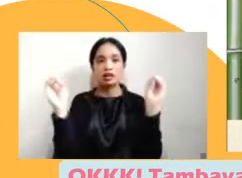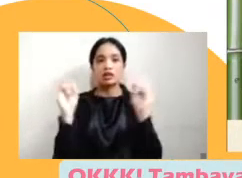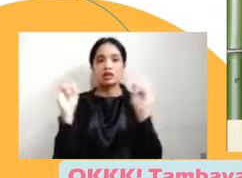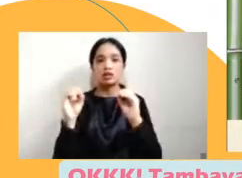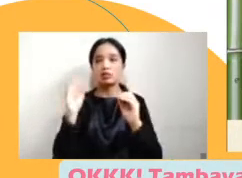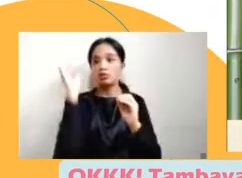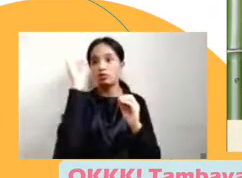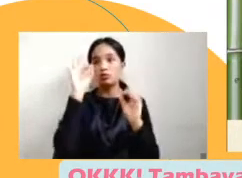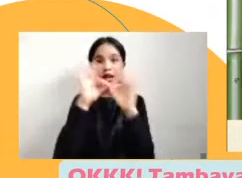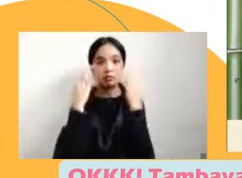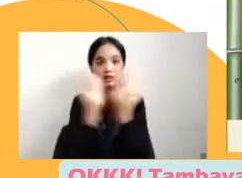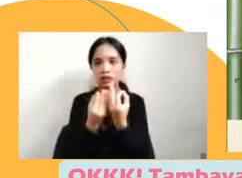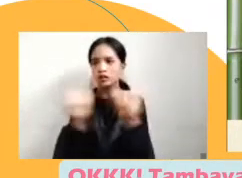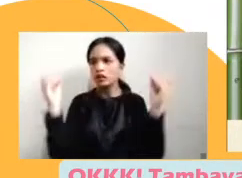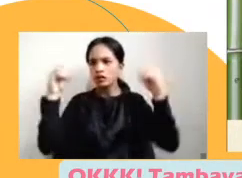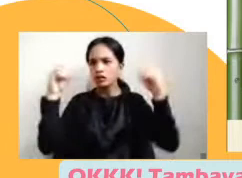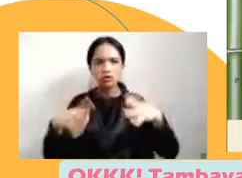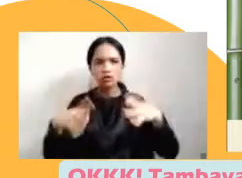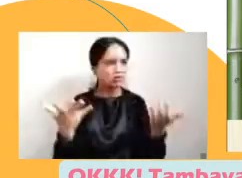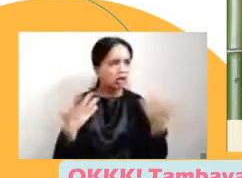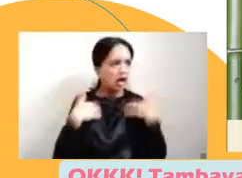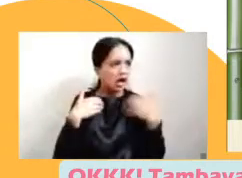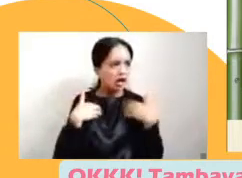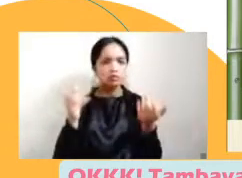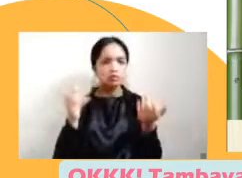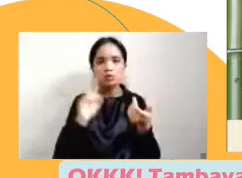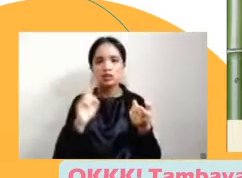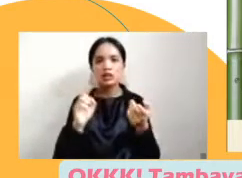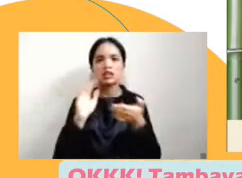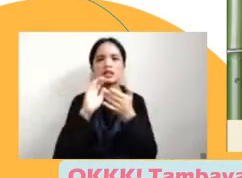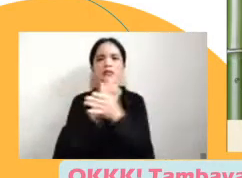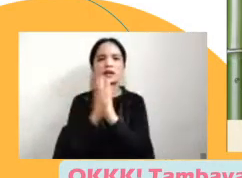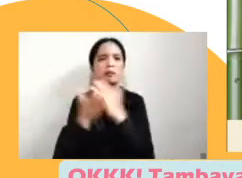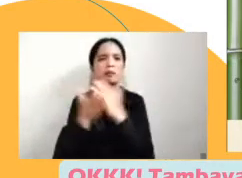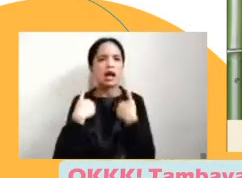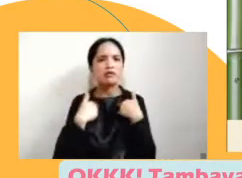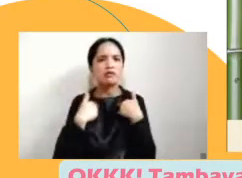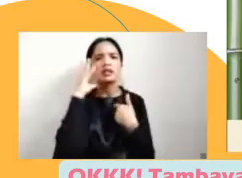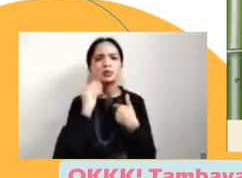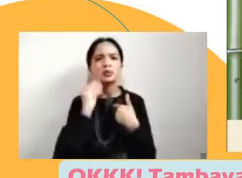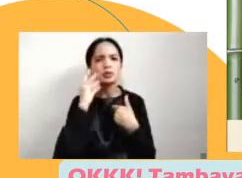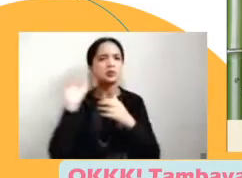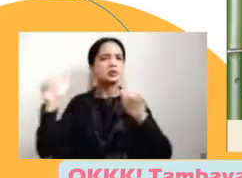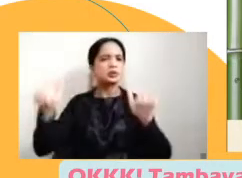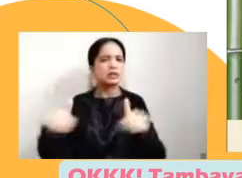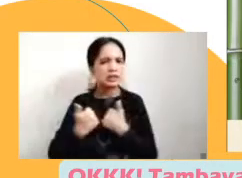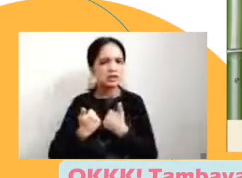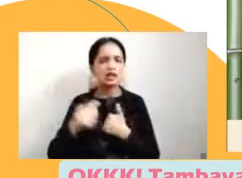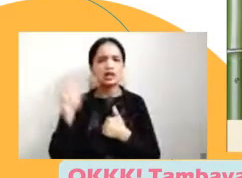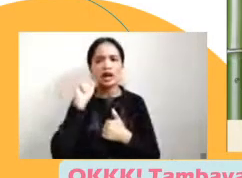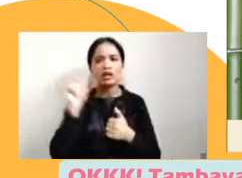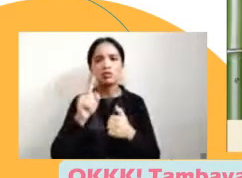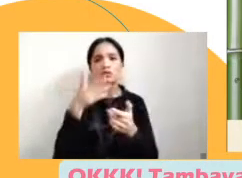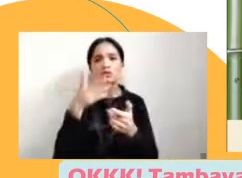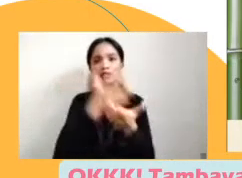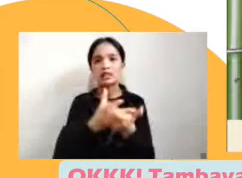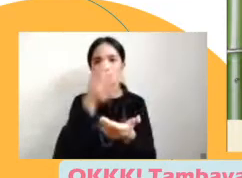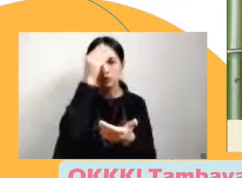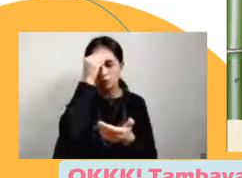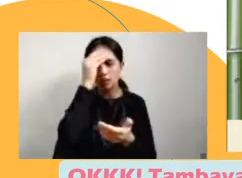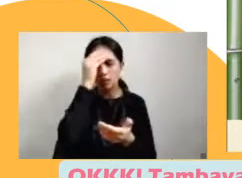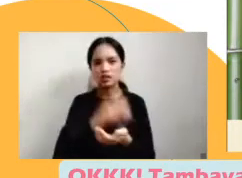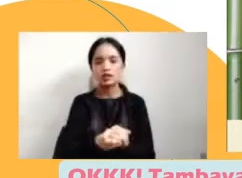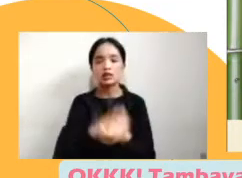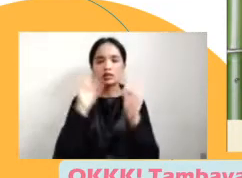buhay, no, nagkakaroon tayo ng pagsubok. Sige nga, ano pa yung mga aral na ating nakukuha?